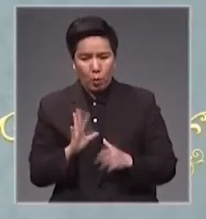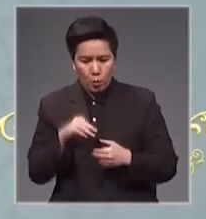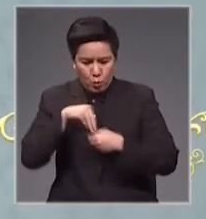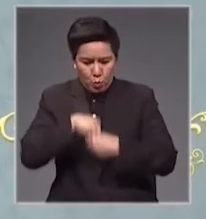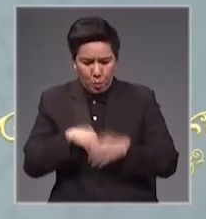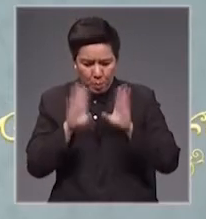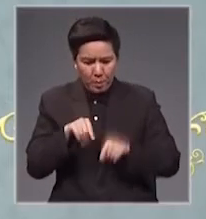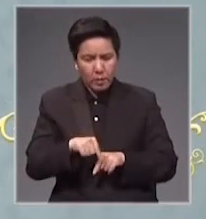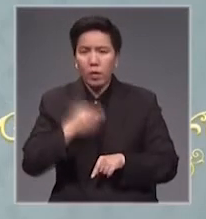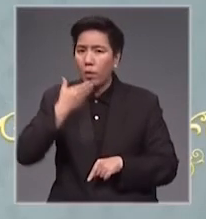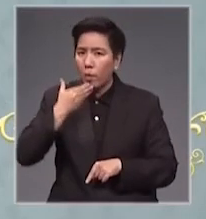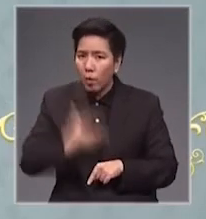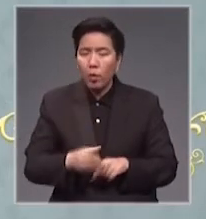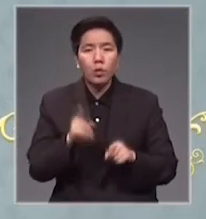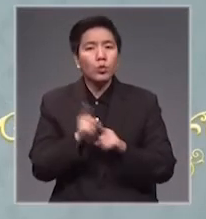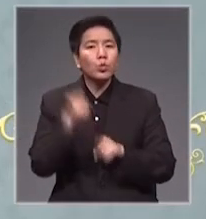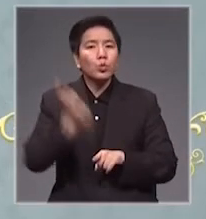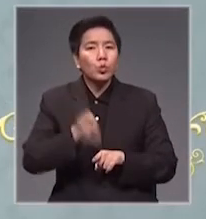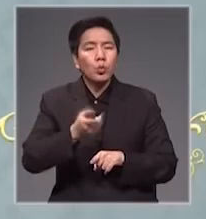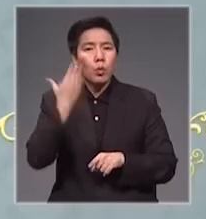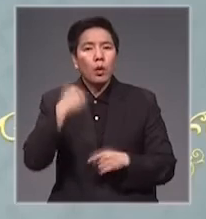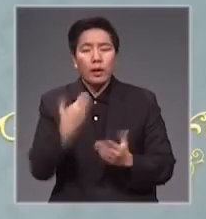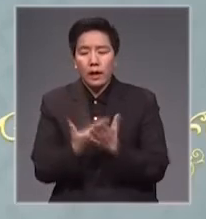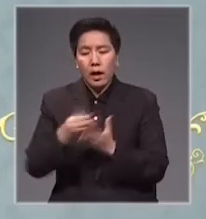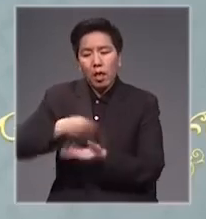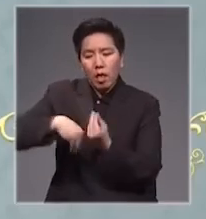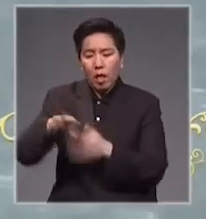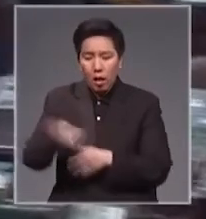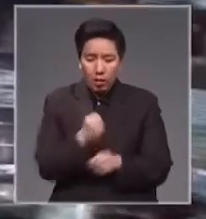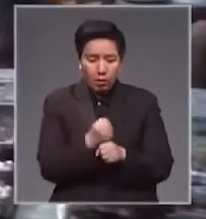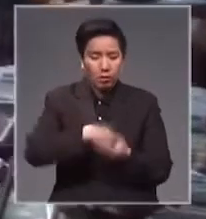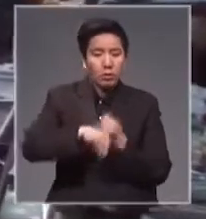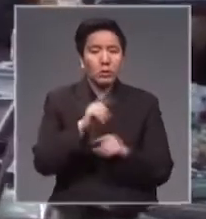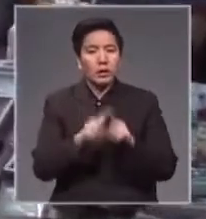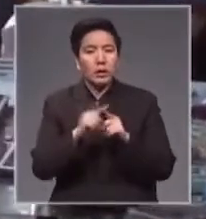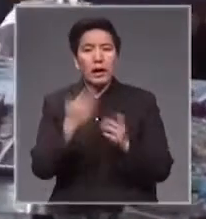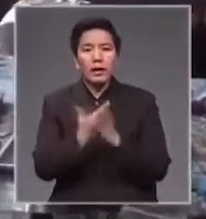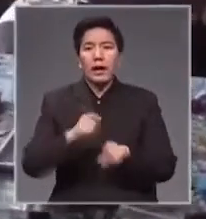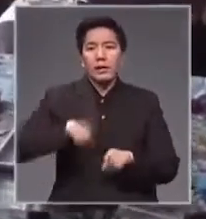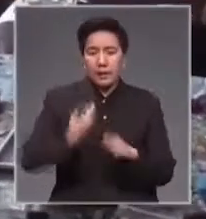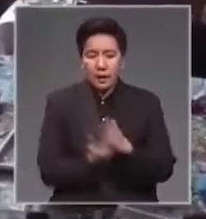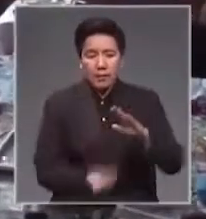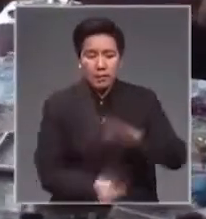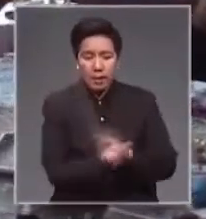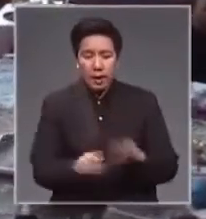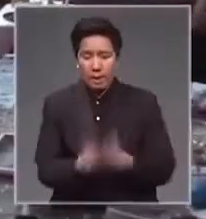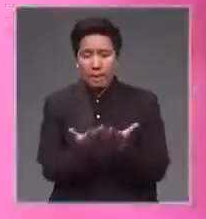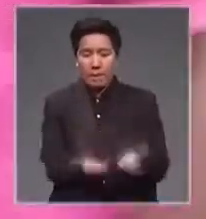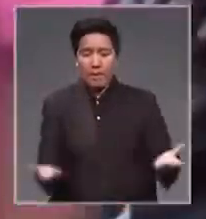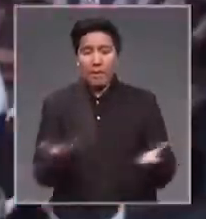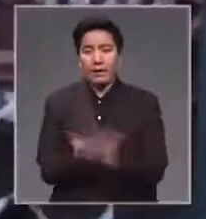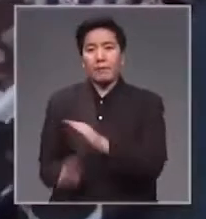ระยะเวลาที่ผ่านมาเขาได้ใช้เงินเหล่านี้ในการดำรงชีพเช่นการจ่ายสวยเพราะขายของบนทางเท้าการขายสินค้าละเมิดลิ